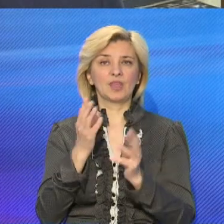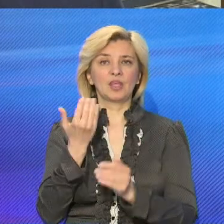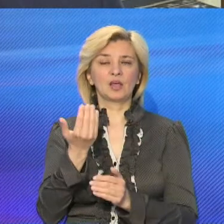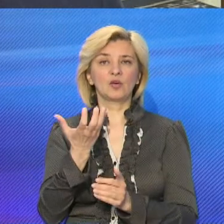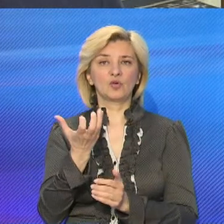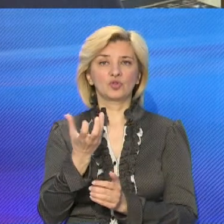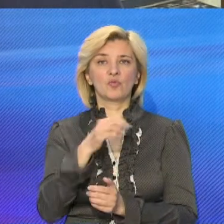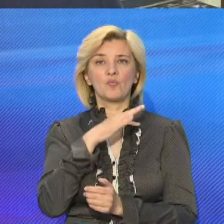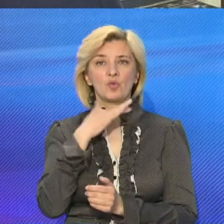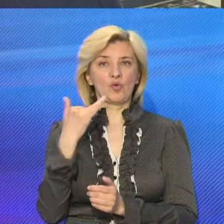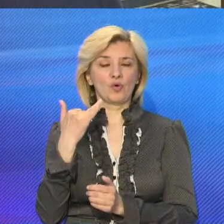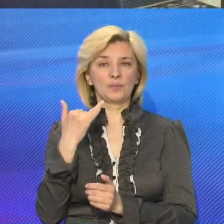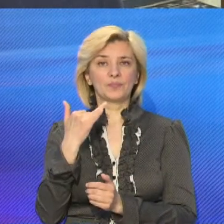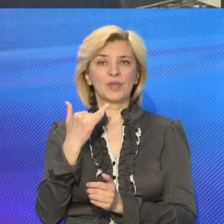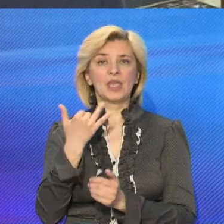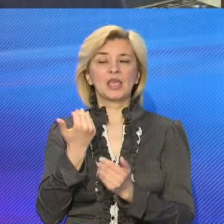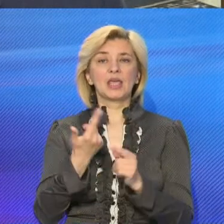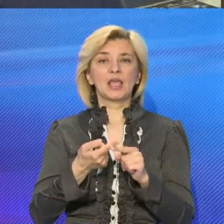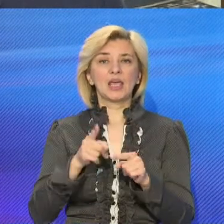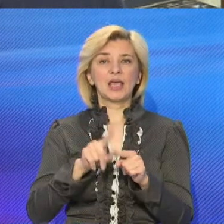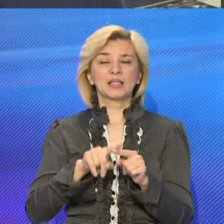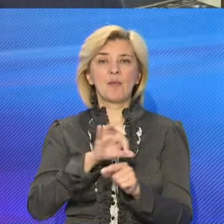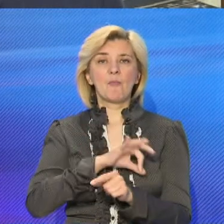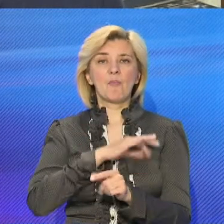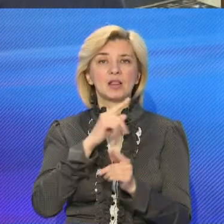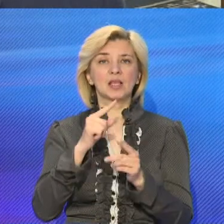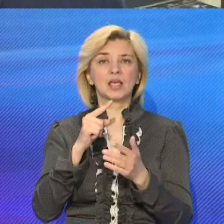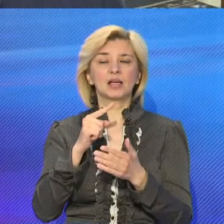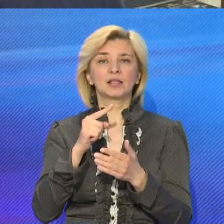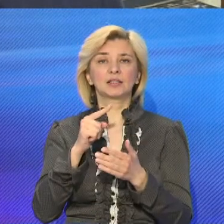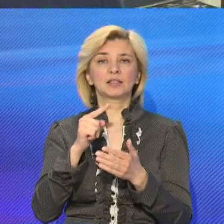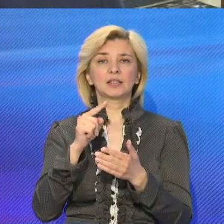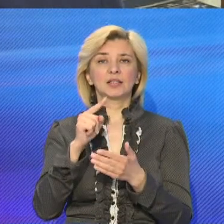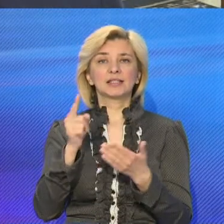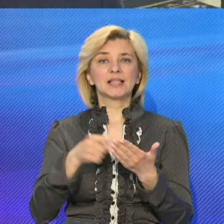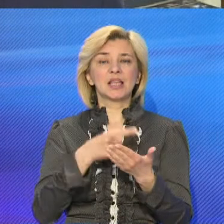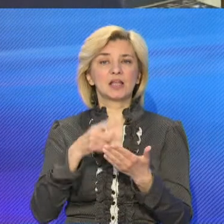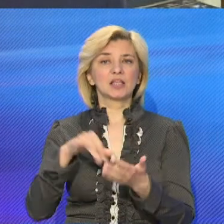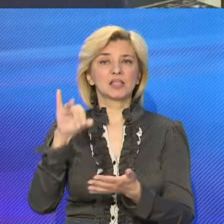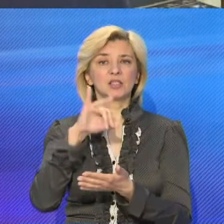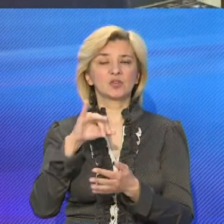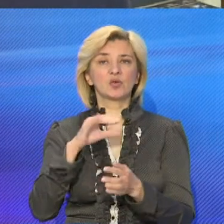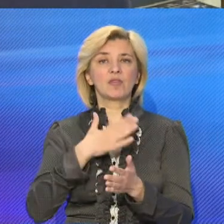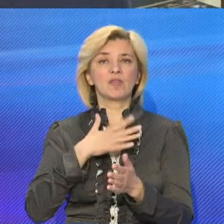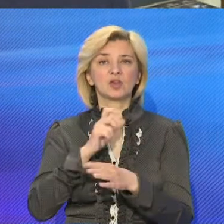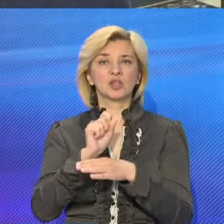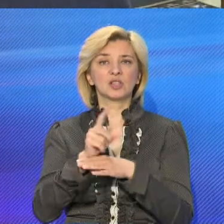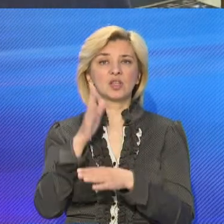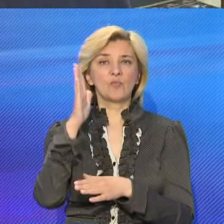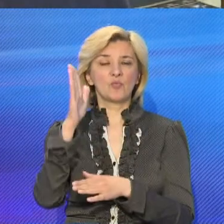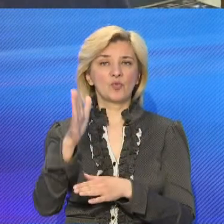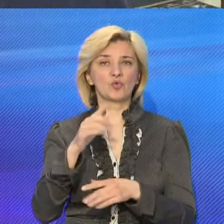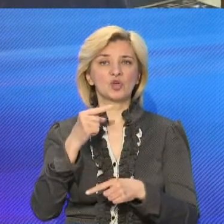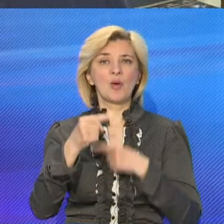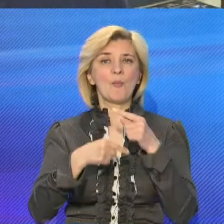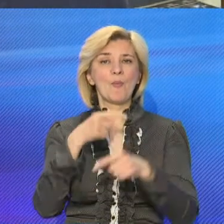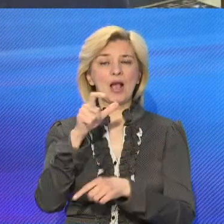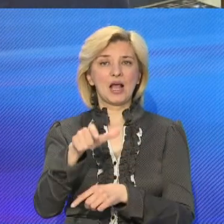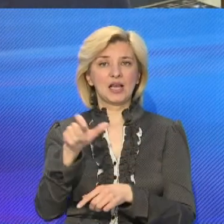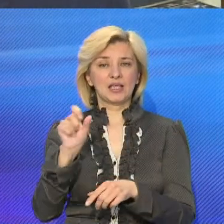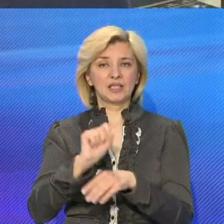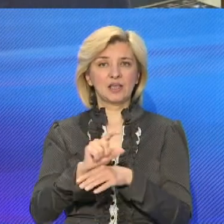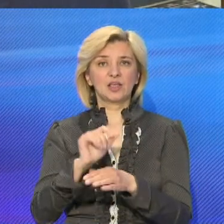еще очень много. И вот эти белые страницы в истории, наша задача, будущих поколений задача,